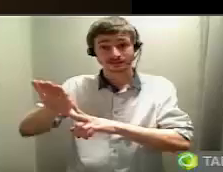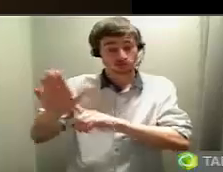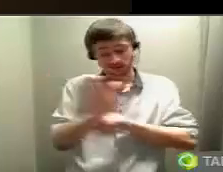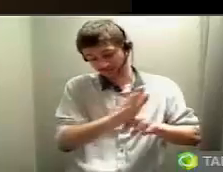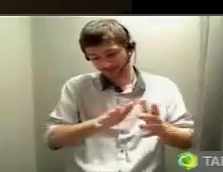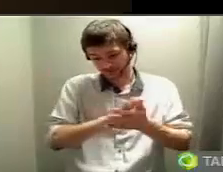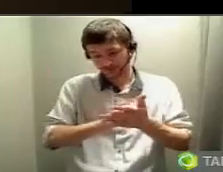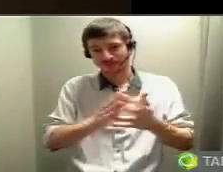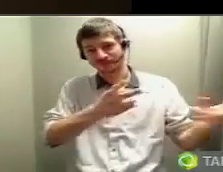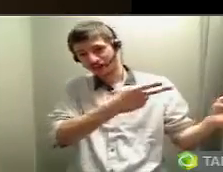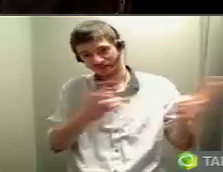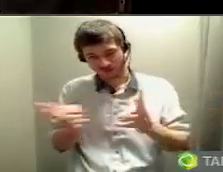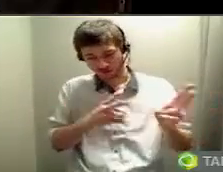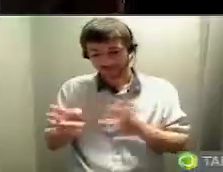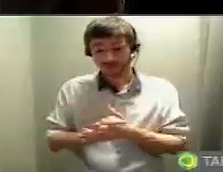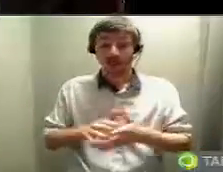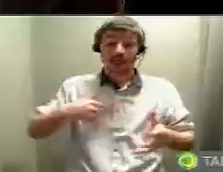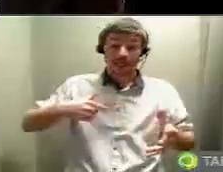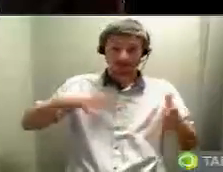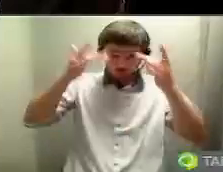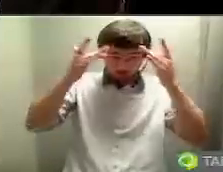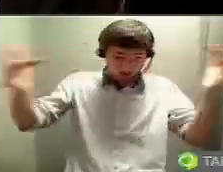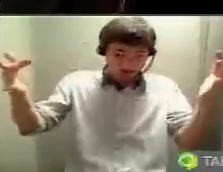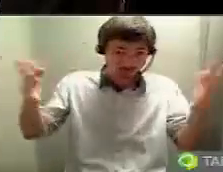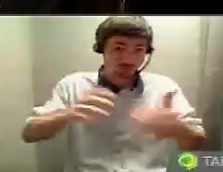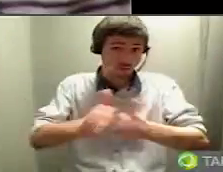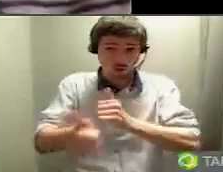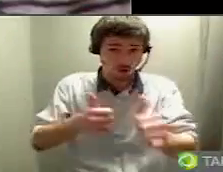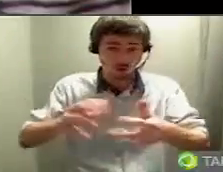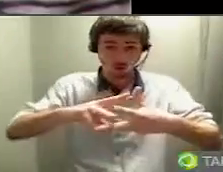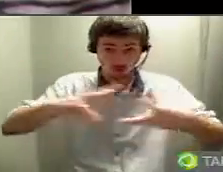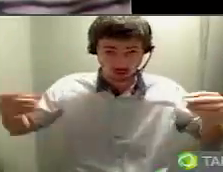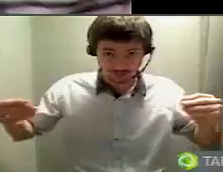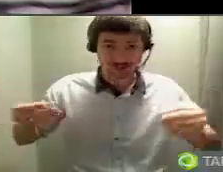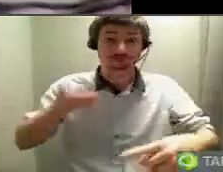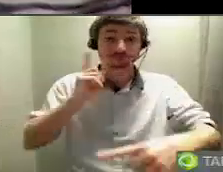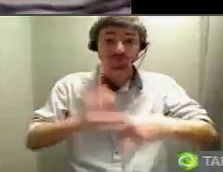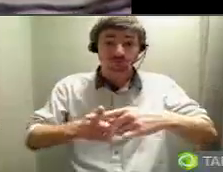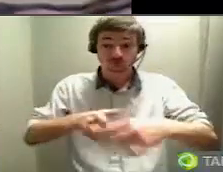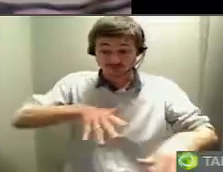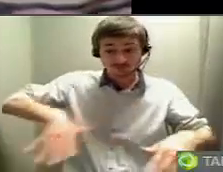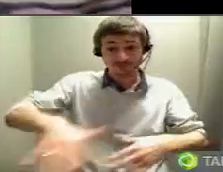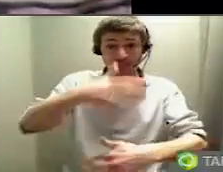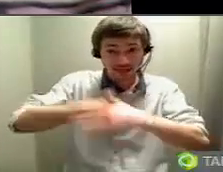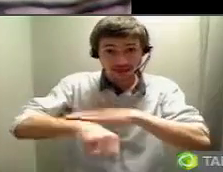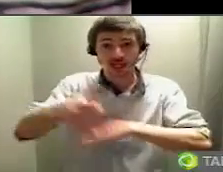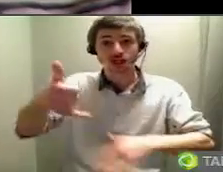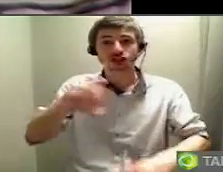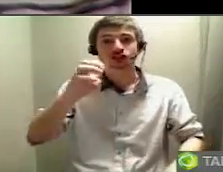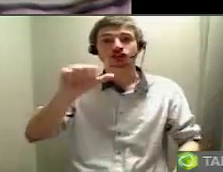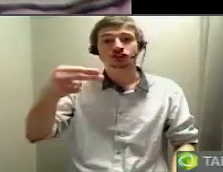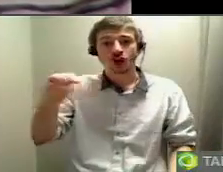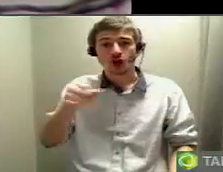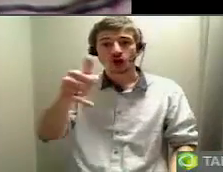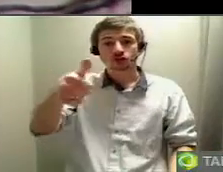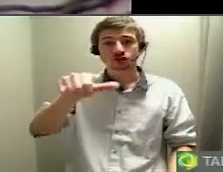une terre de rugby et terre de naissance de Jean Jaurès, dont on fêtera le 100e anniversaire de la